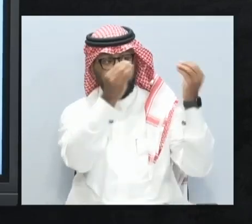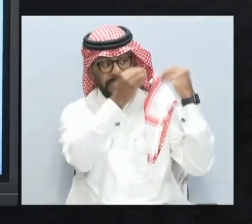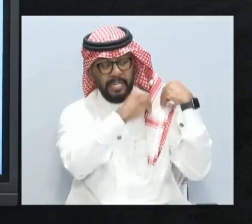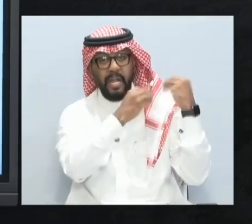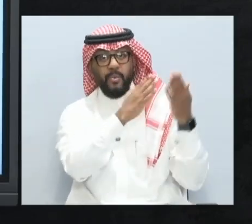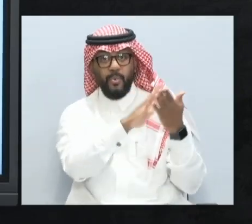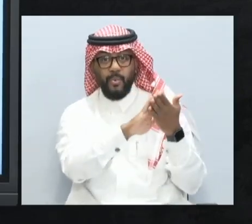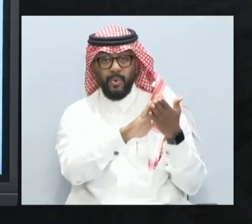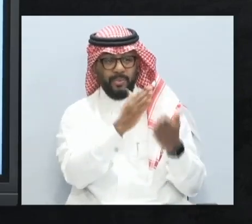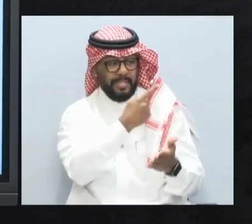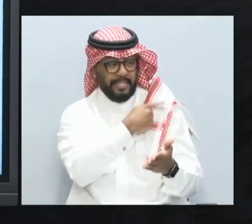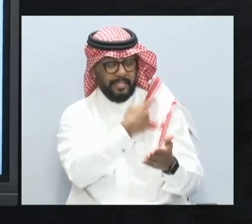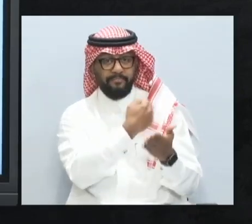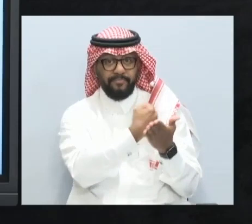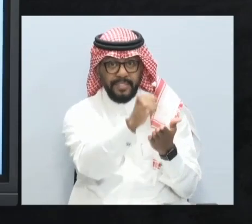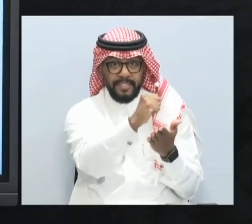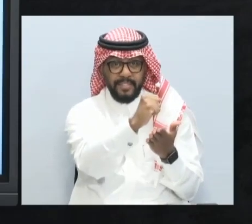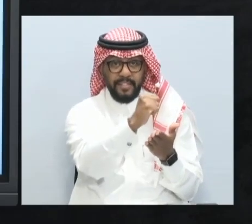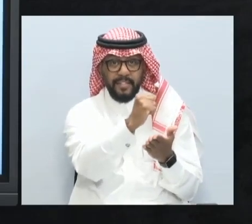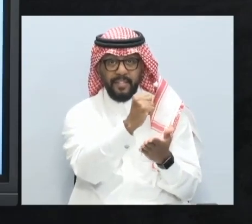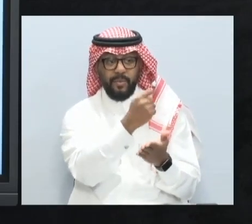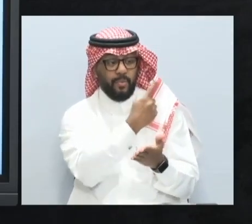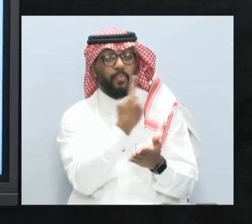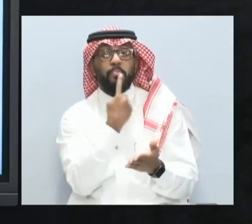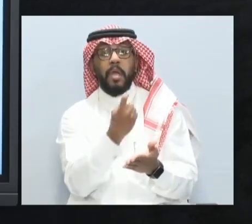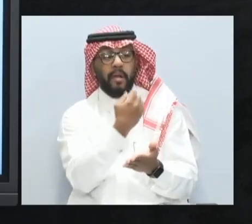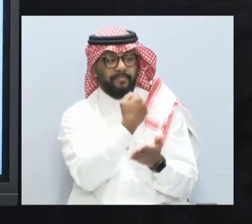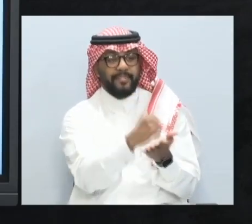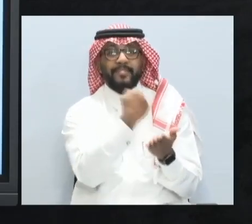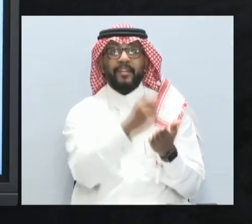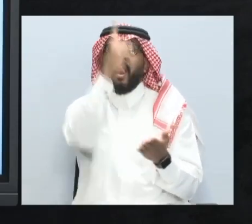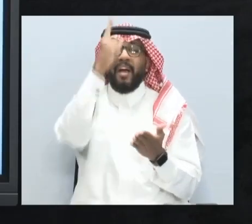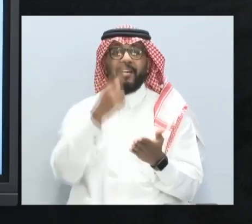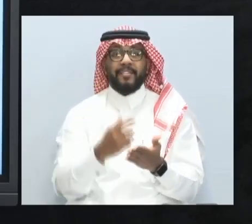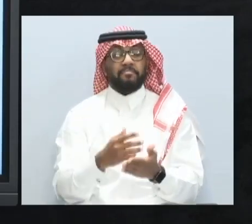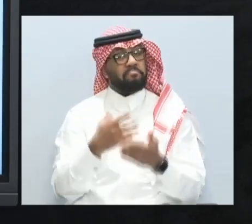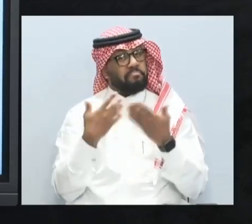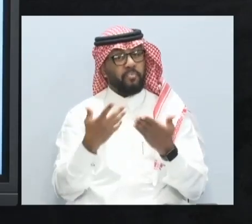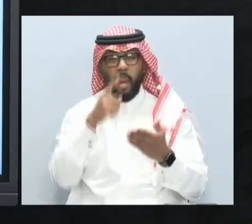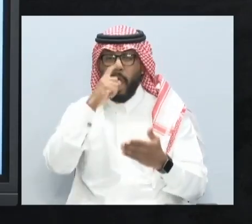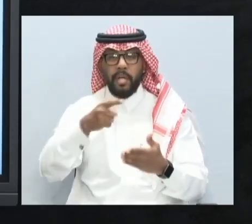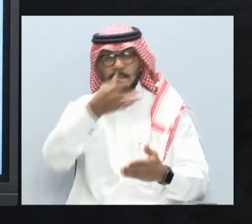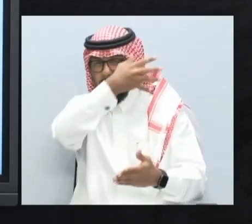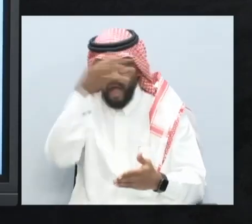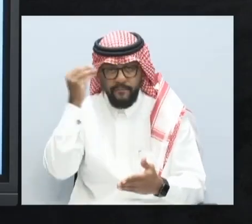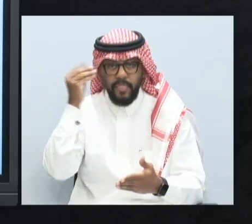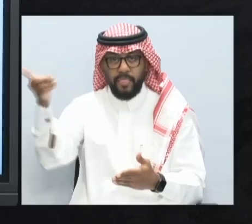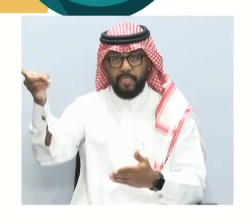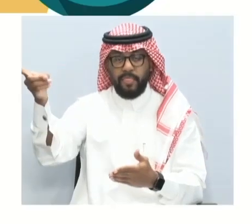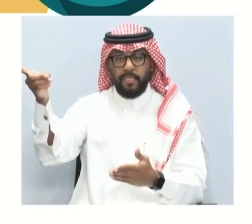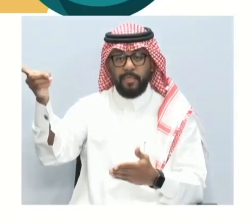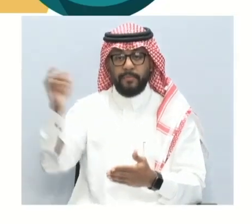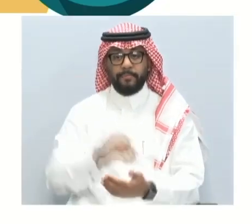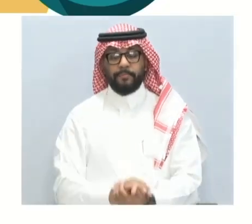ويزيد بمئه اخرى بمئه اخرى وهذا مما يدل على عظم هذا الذكر وعظم هذا الاجر